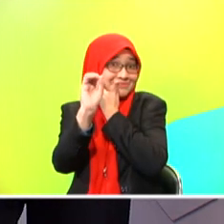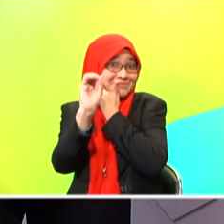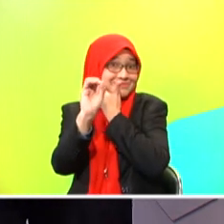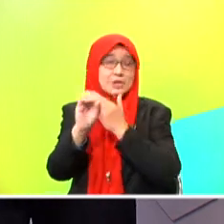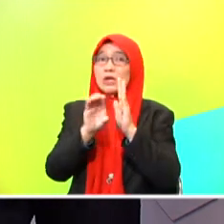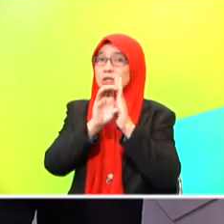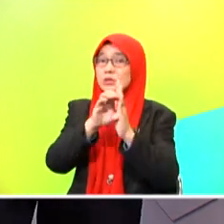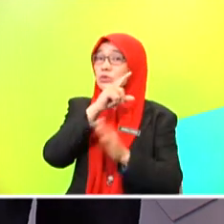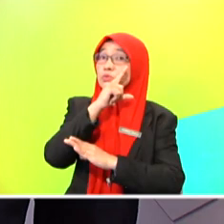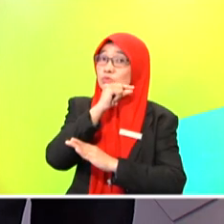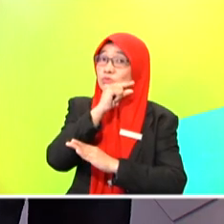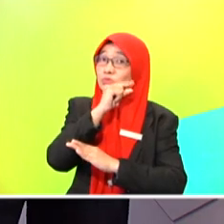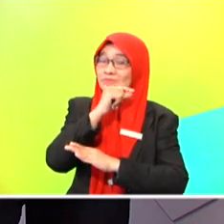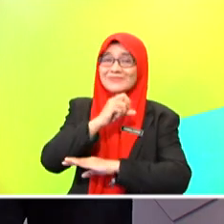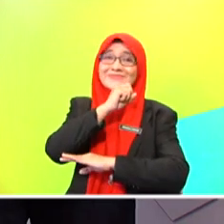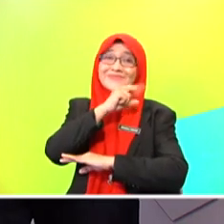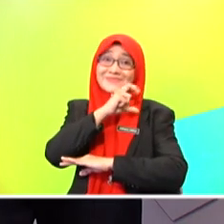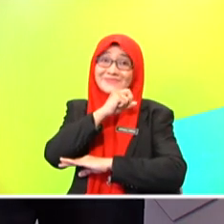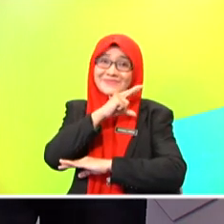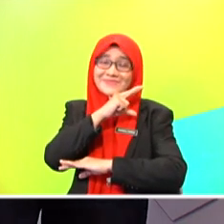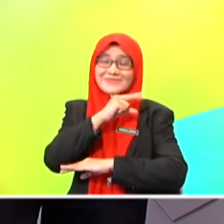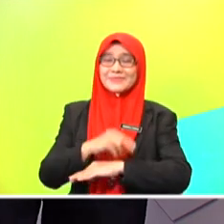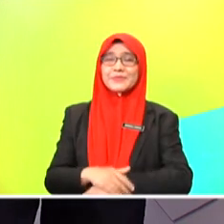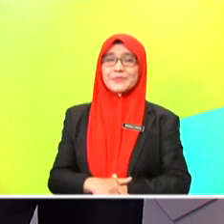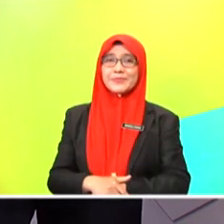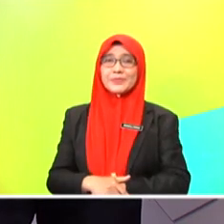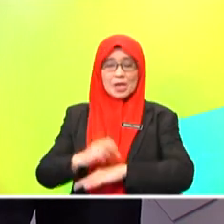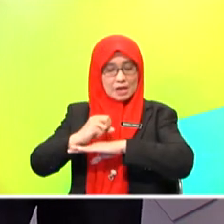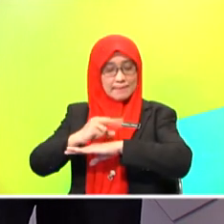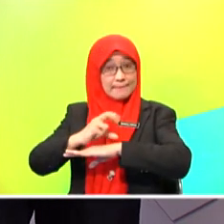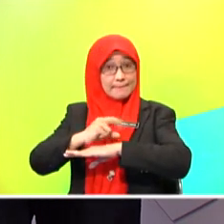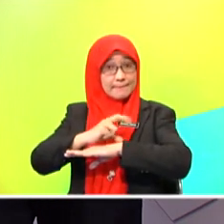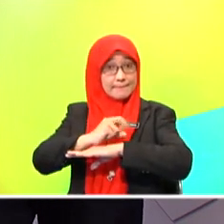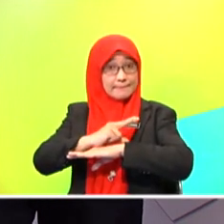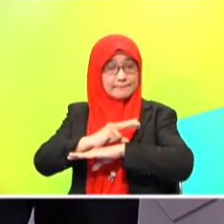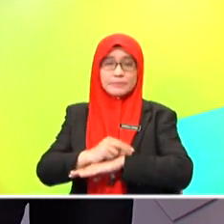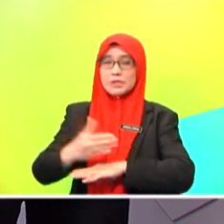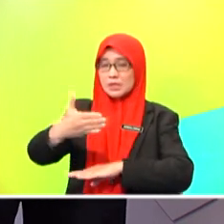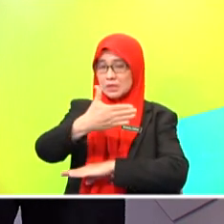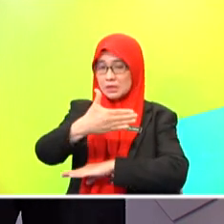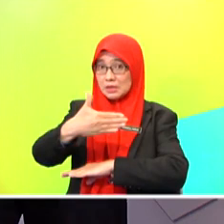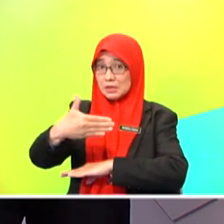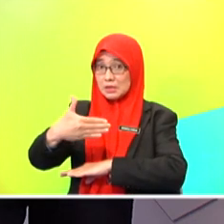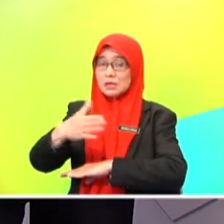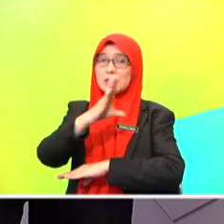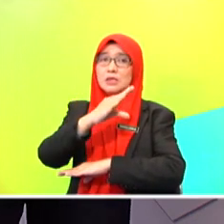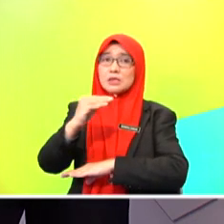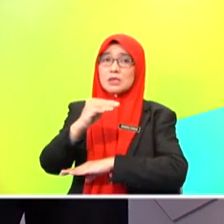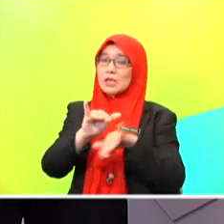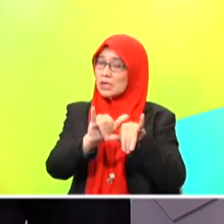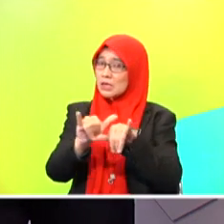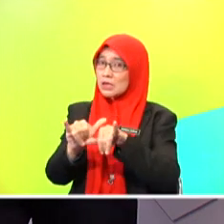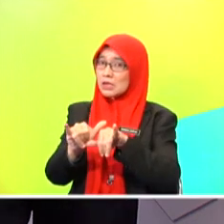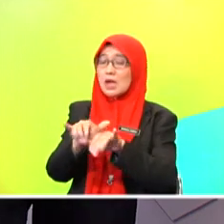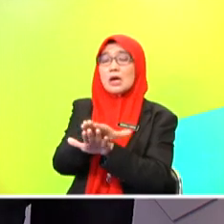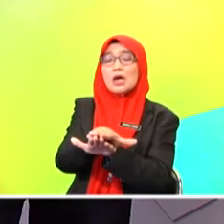burung, katak, okey, belalang, ikan dan juga